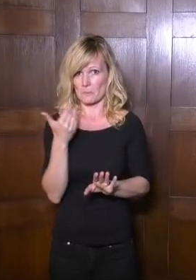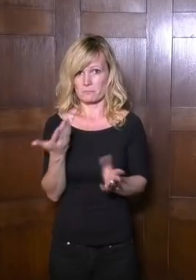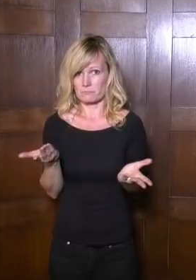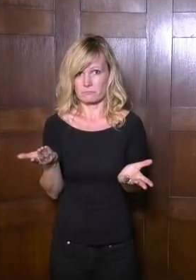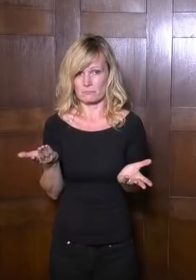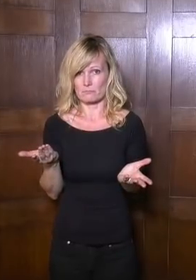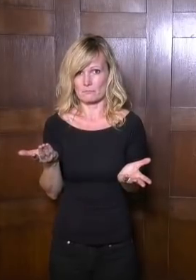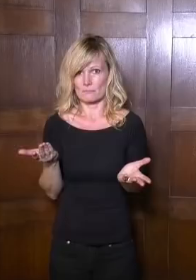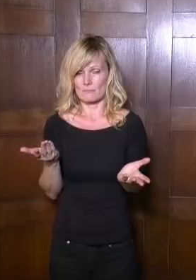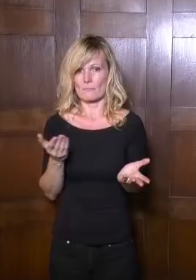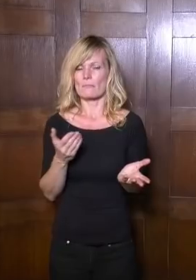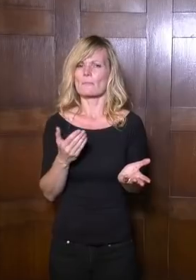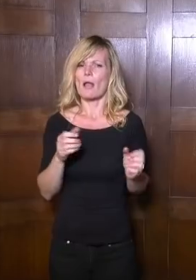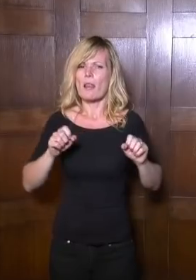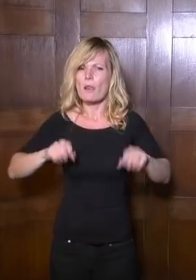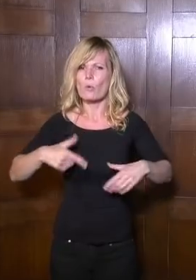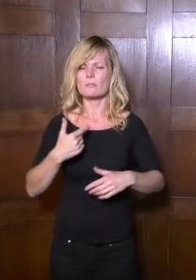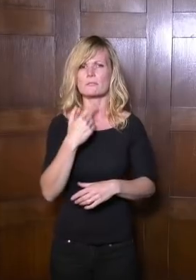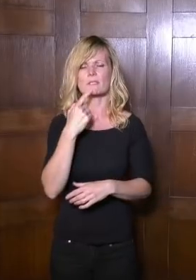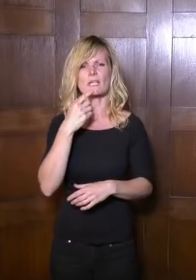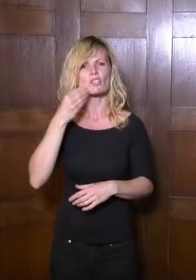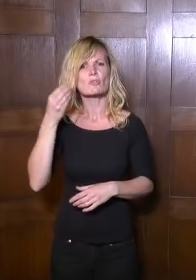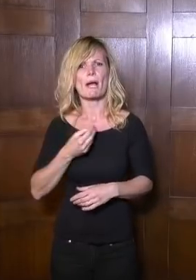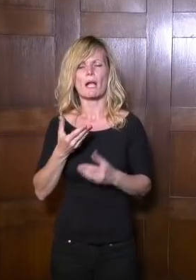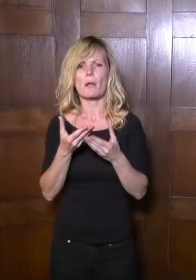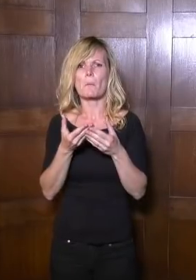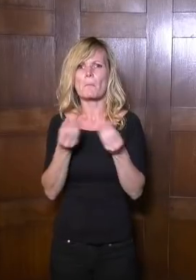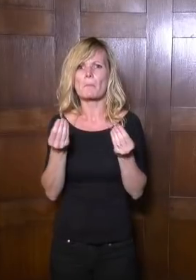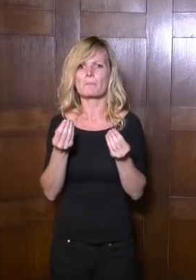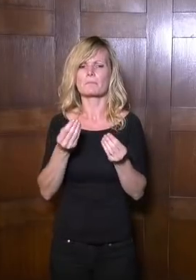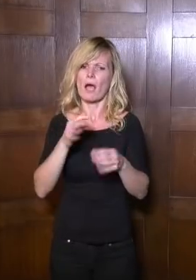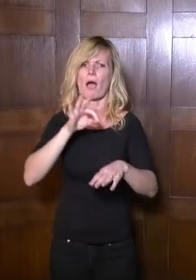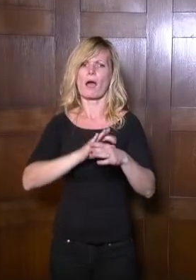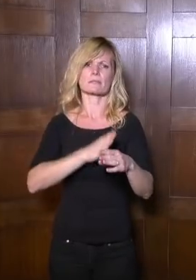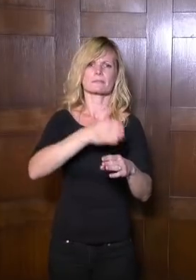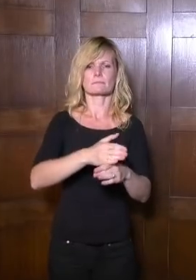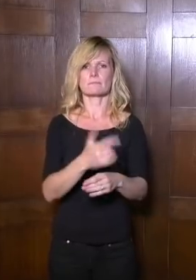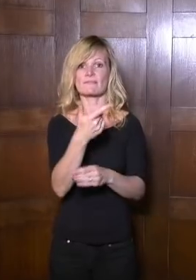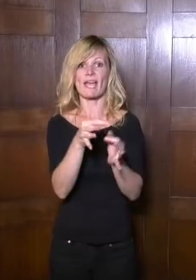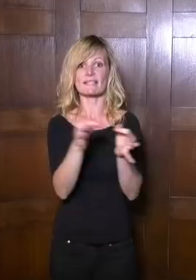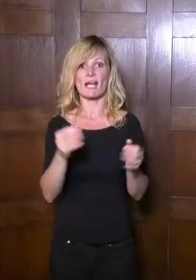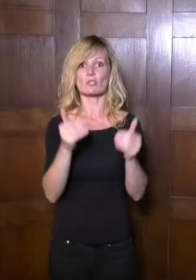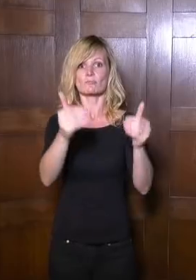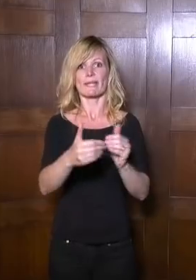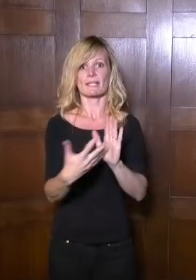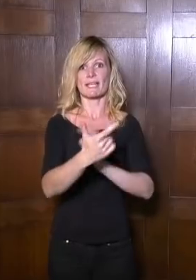ich Geschmacksverlust hatte, bin ich zum Arzt gegangen und dann wurde ich 2 Tage später positiv getestet. Und dann ging alles